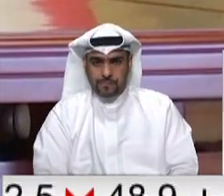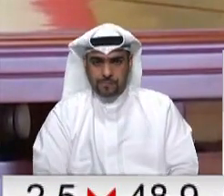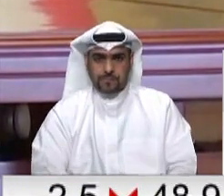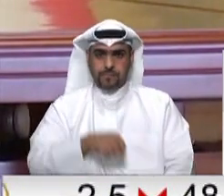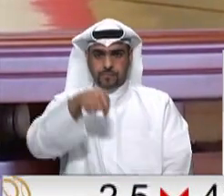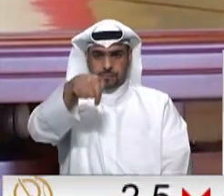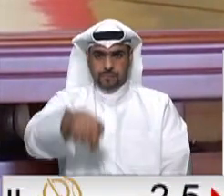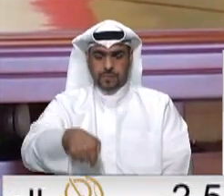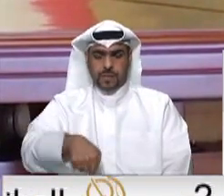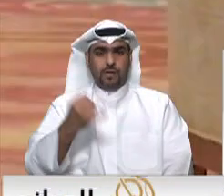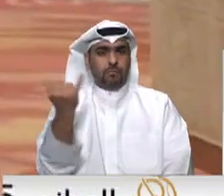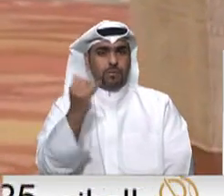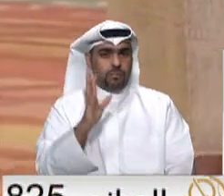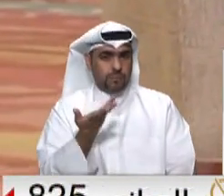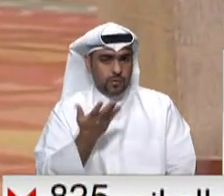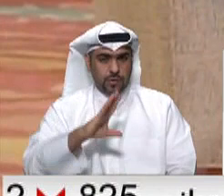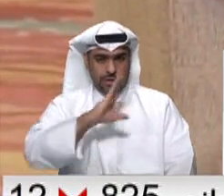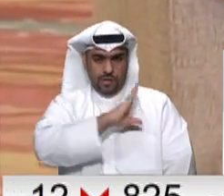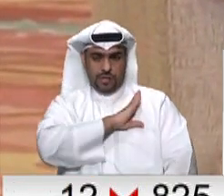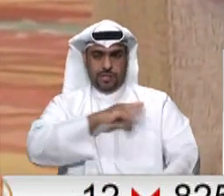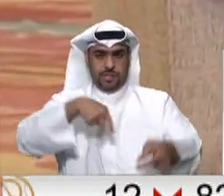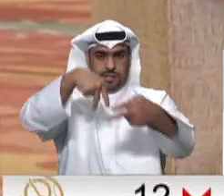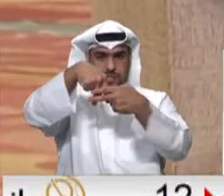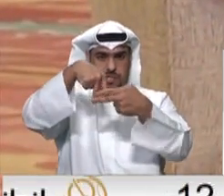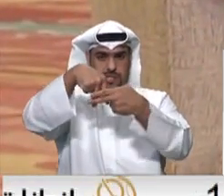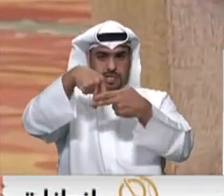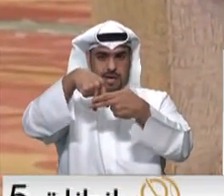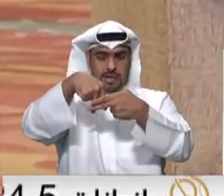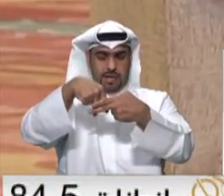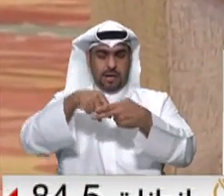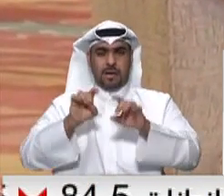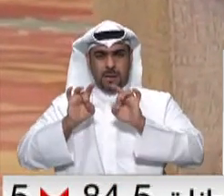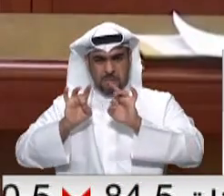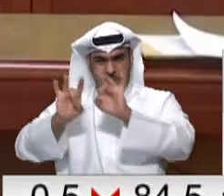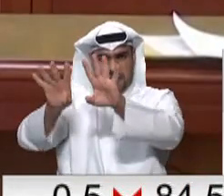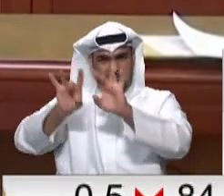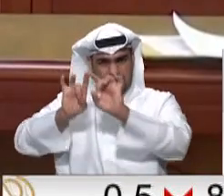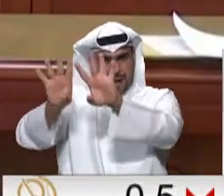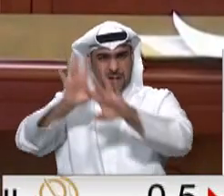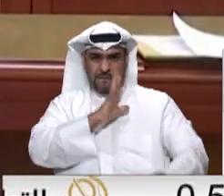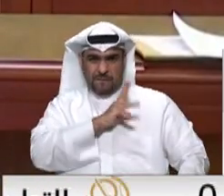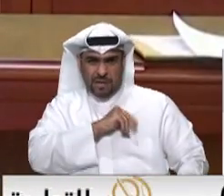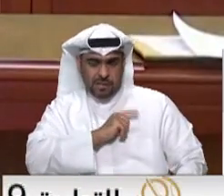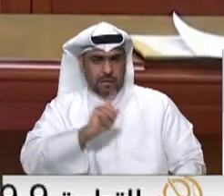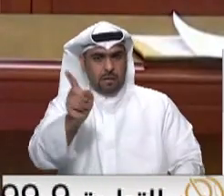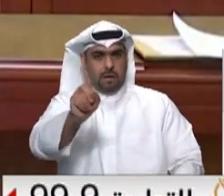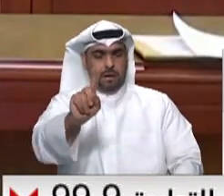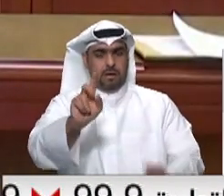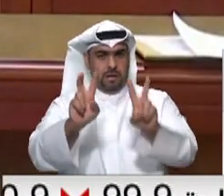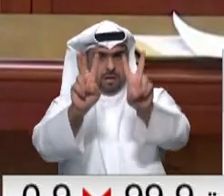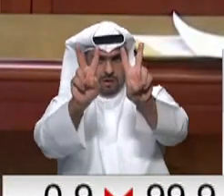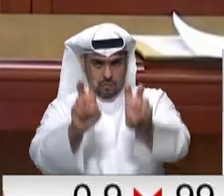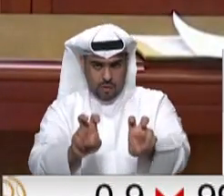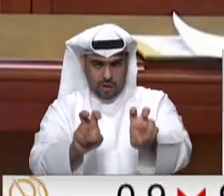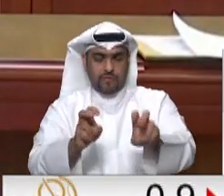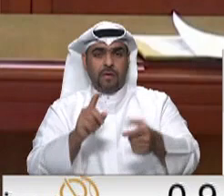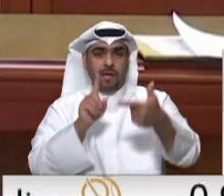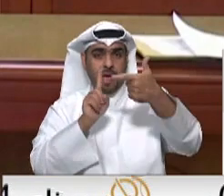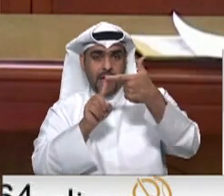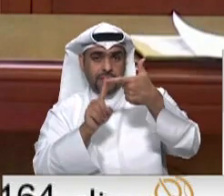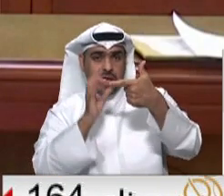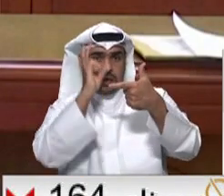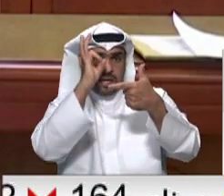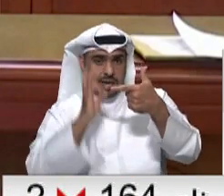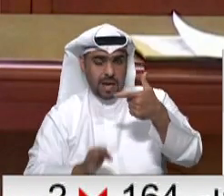الفوري للتصعيد العسكري والتهجير القسري للفلسطينيين من قطاع غزة وسرعة إدخال المساعدات الإنسانية الضرورية لتجنب